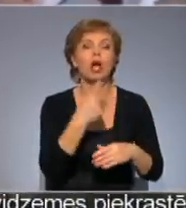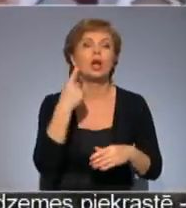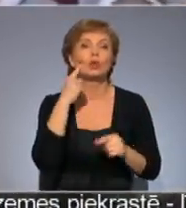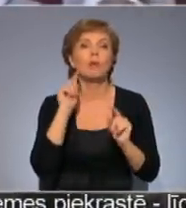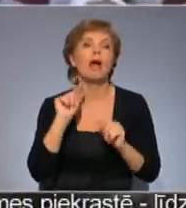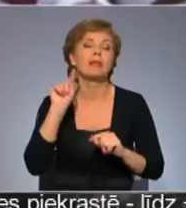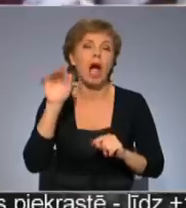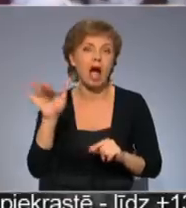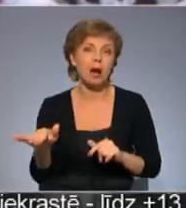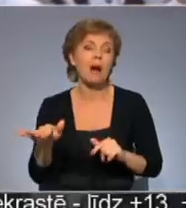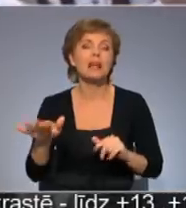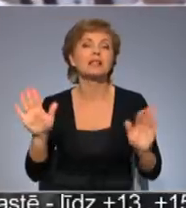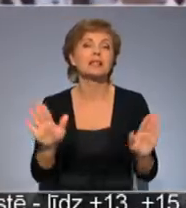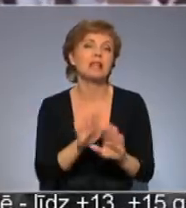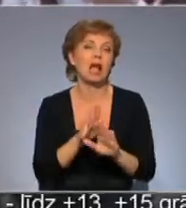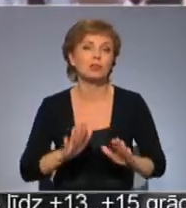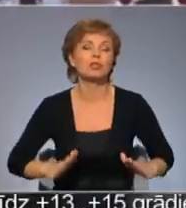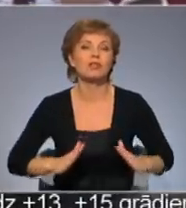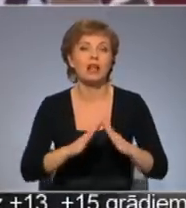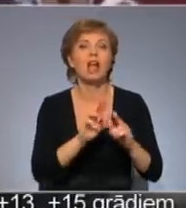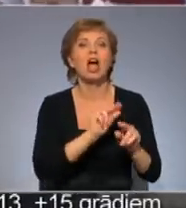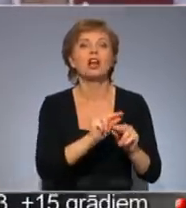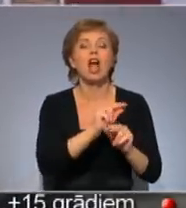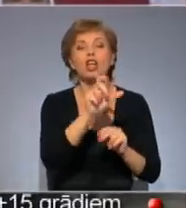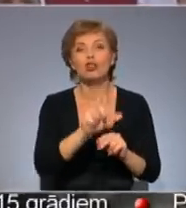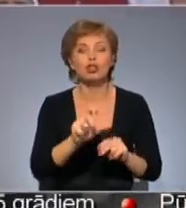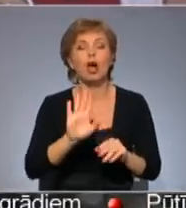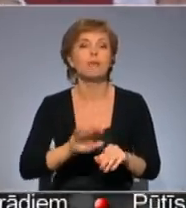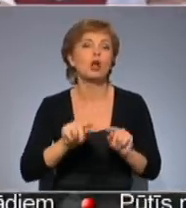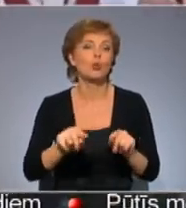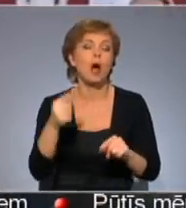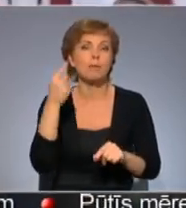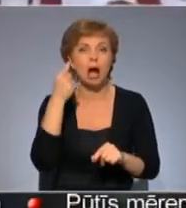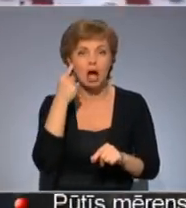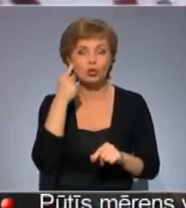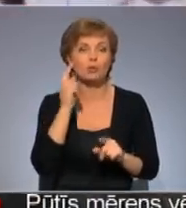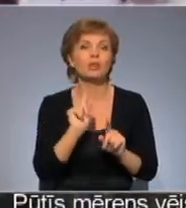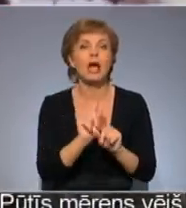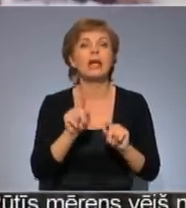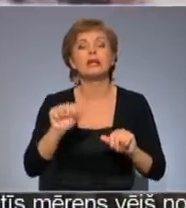nākamajos dziesmu svētkos režisora pie tā piedomās. Un būtībā ir arī tāds